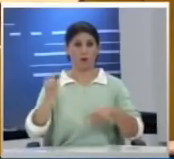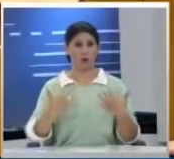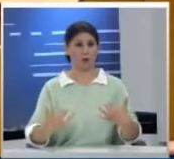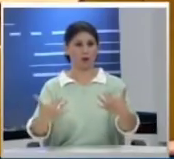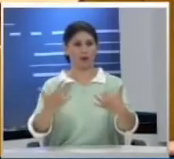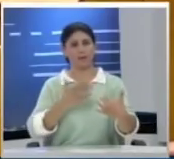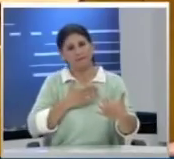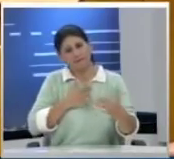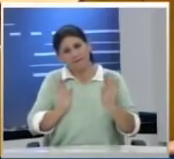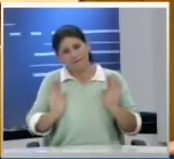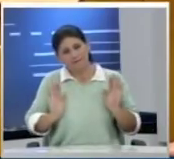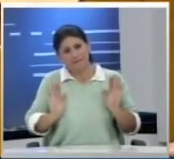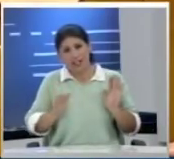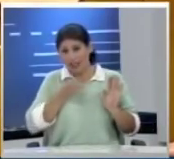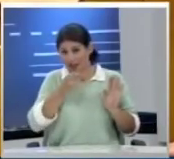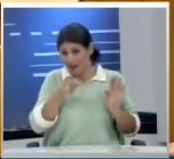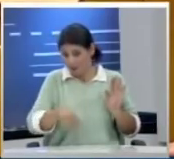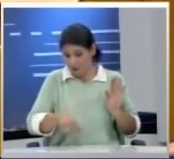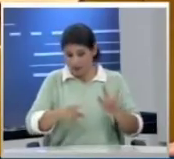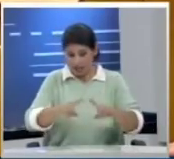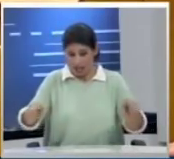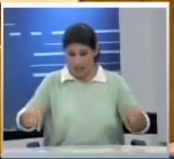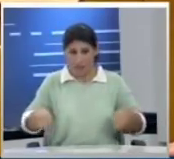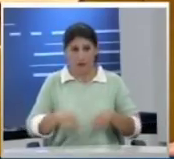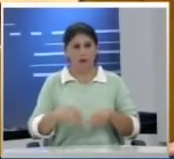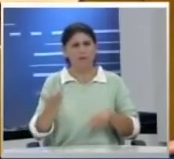Αλλά επιτρέψτε μου να πω, όσο είμαι σε αυτήν εδώ την αίθουσα και όσο